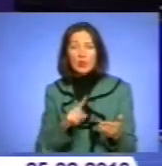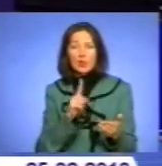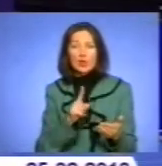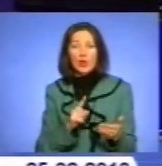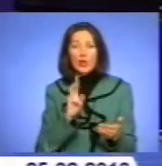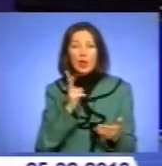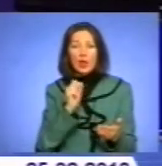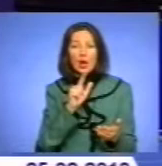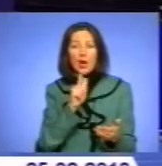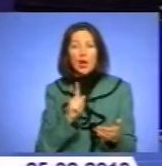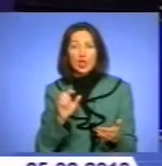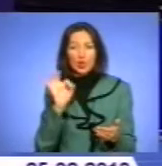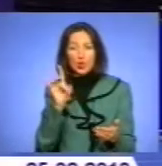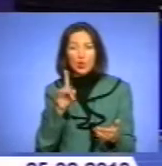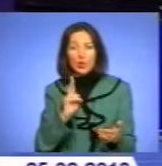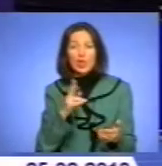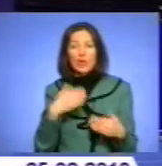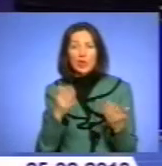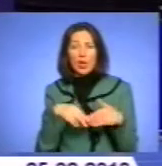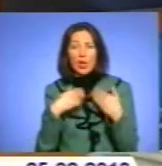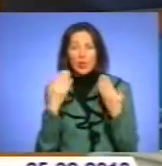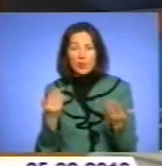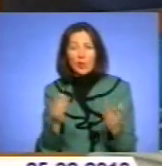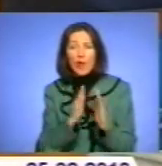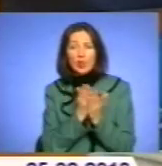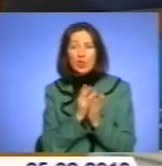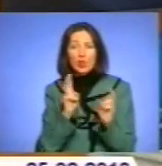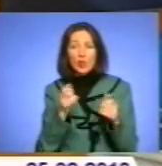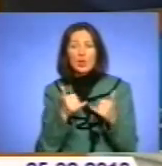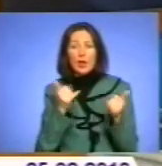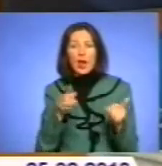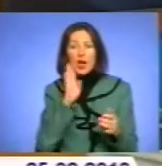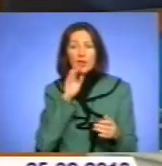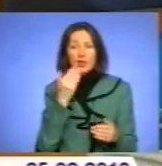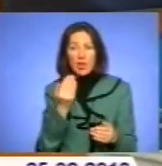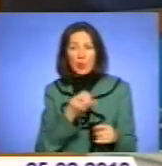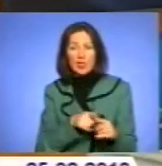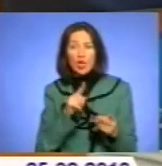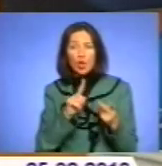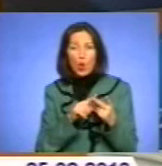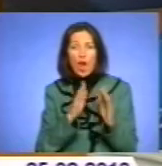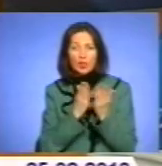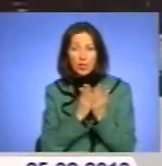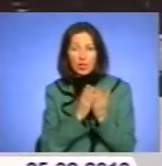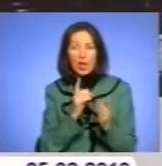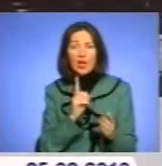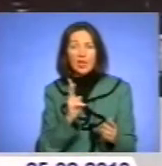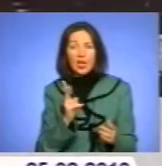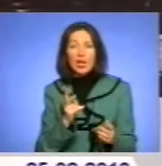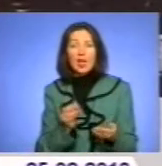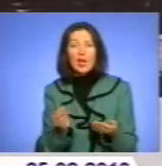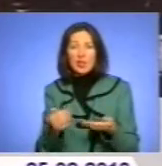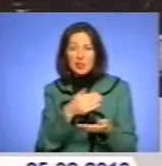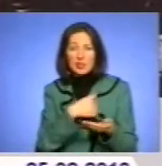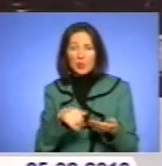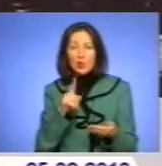він репрезентував книжку «Для тебе». Це друга книжка Зіновія Казьо, в якій зібрано 150 пісень на музику